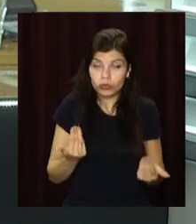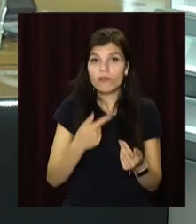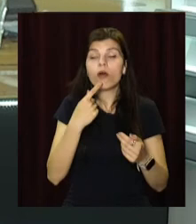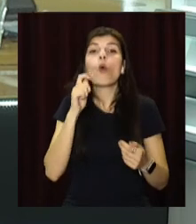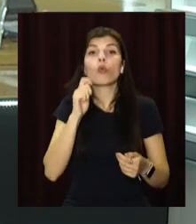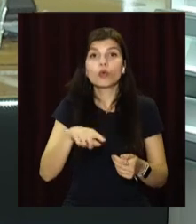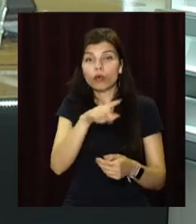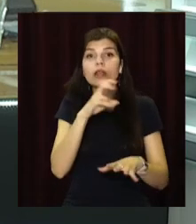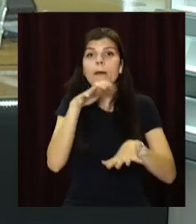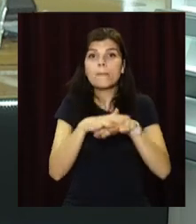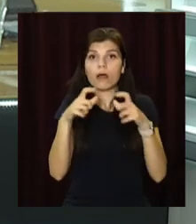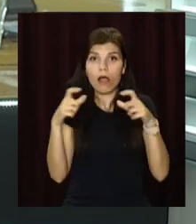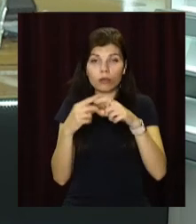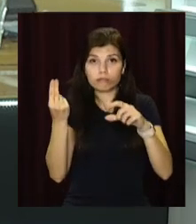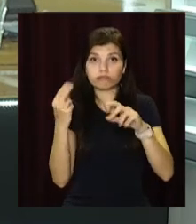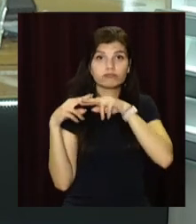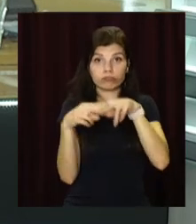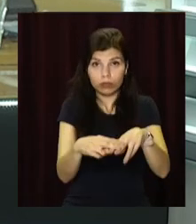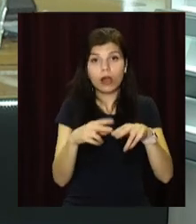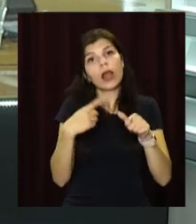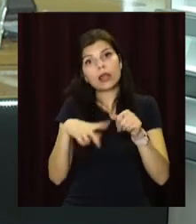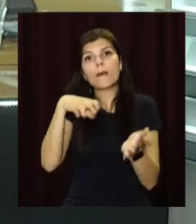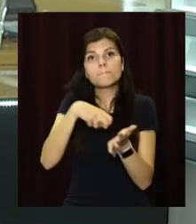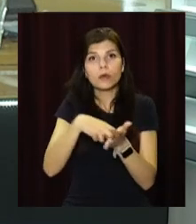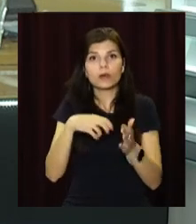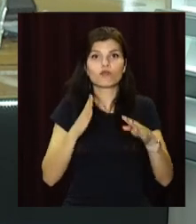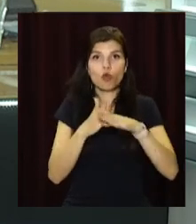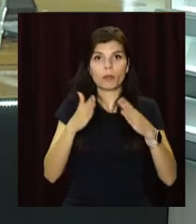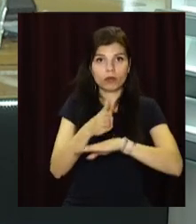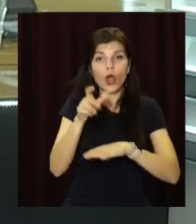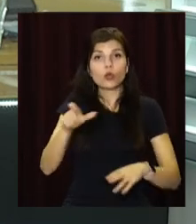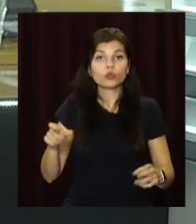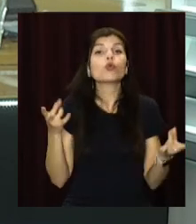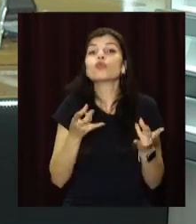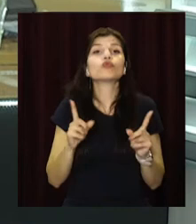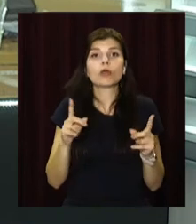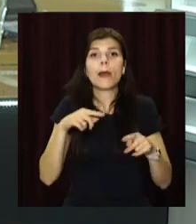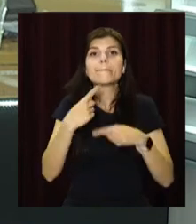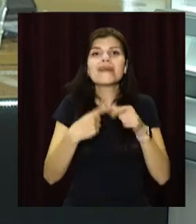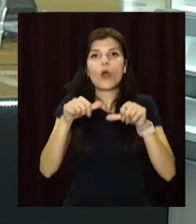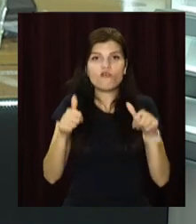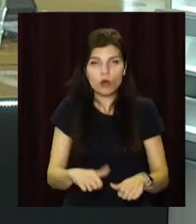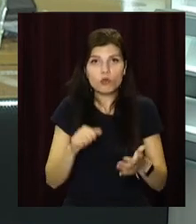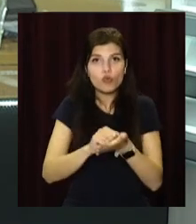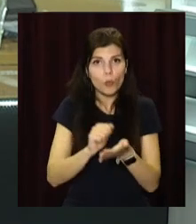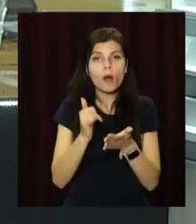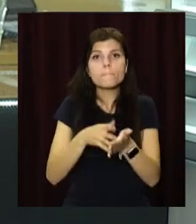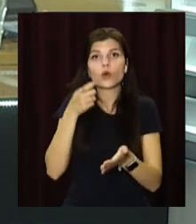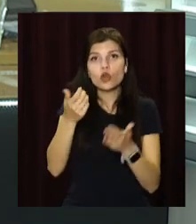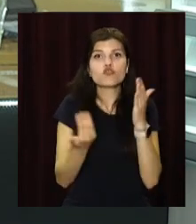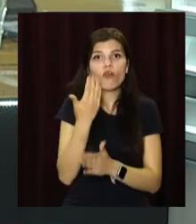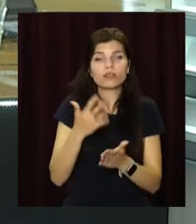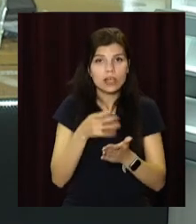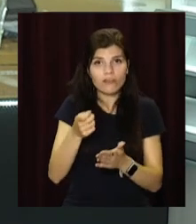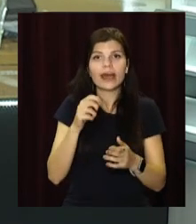банківську картку або ж їх приноситимуть листоноші. Для цього людям треба переоформити документи, подати нові заяву та